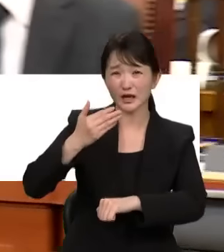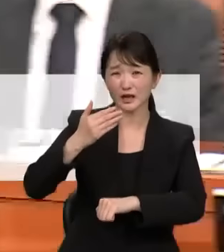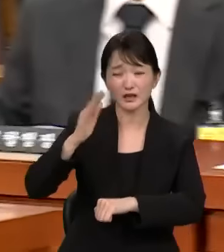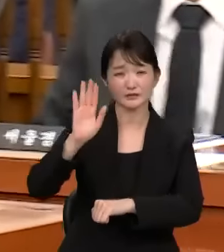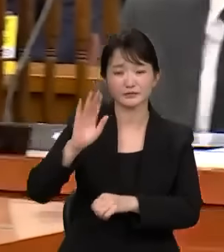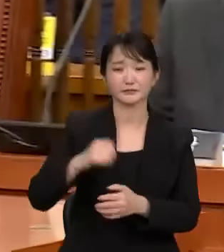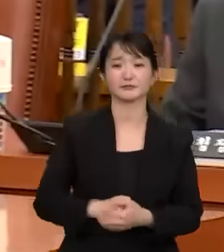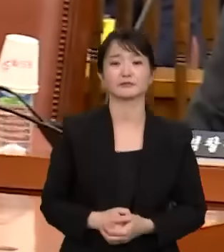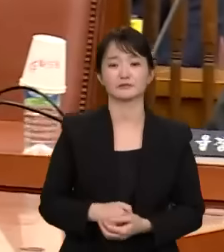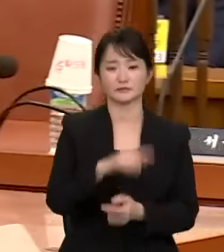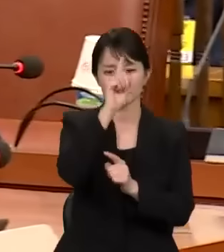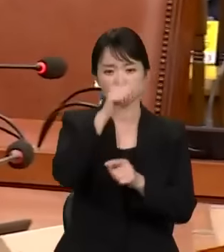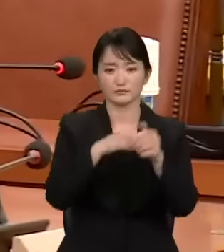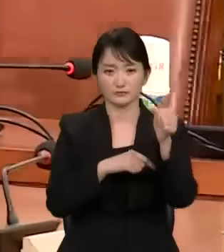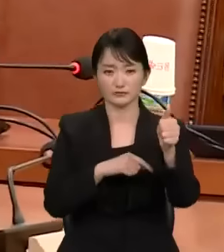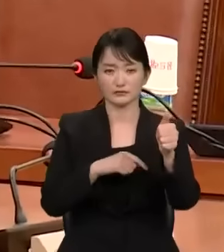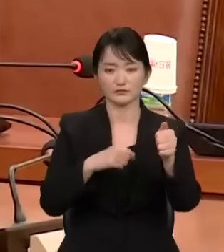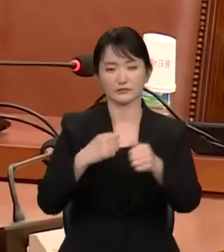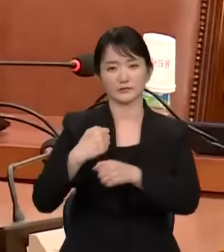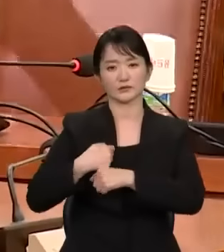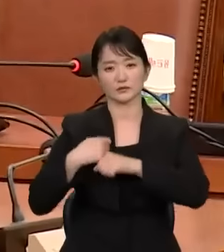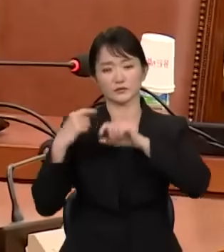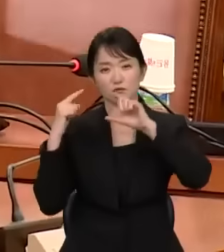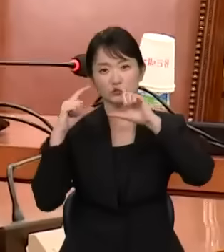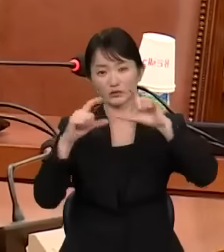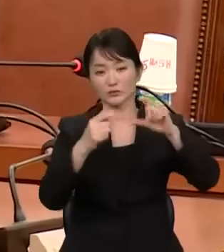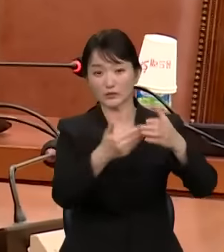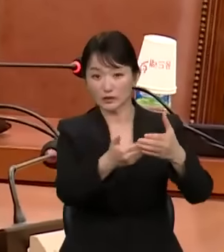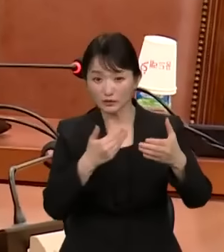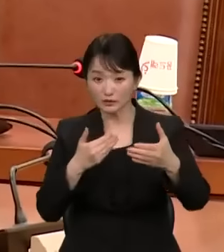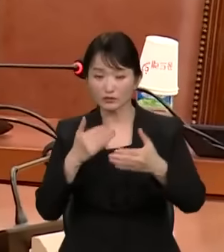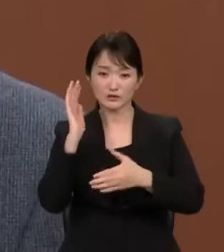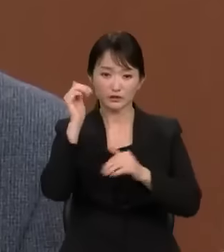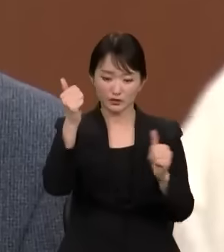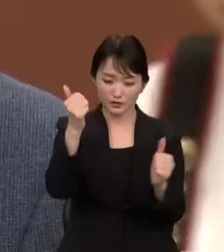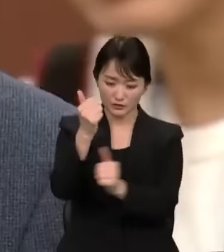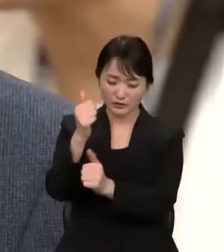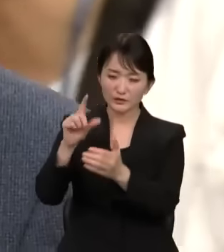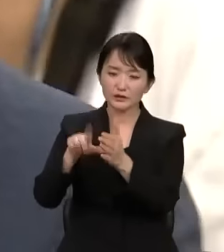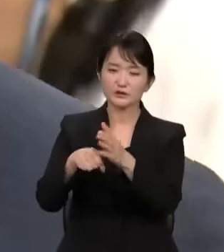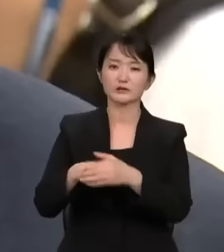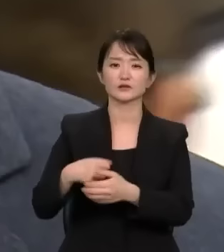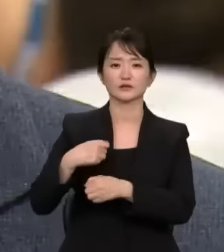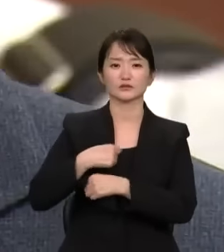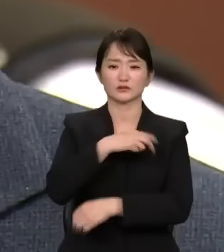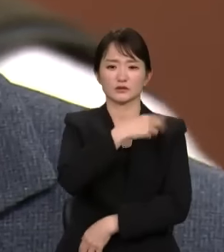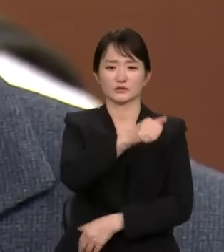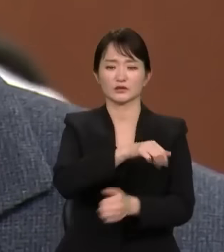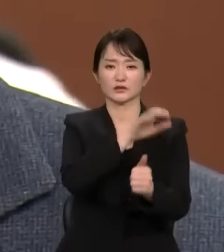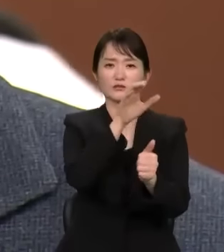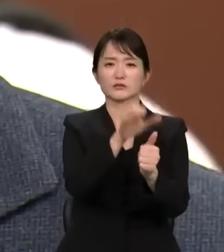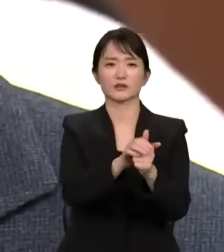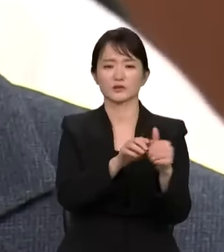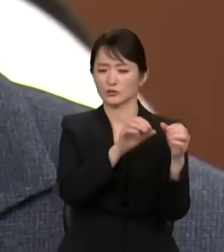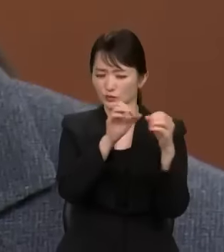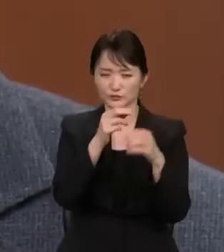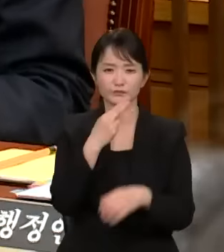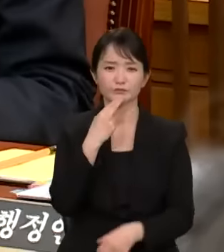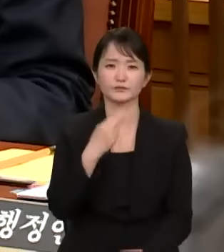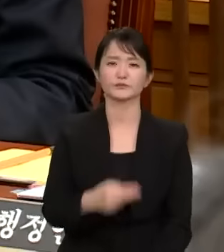이장관은 개 선포에 앞 열린 국무회의에서 개 사령관 임명에 대한 논의가 없었다고